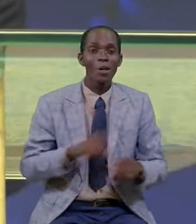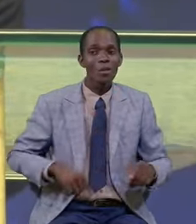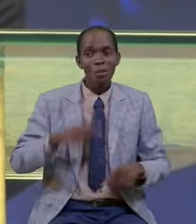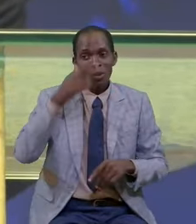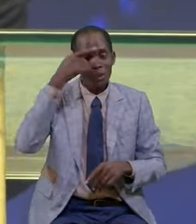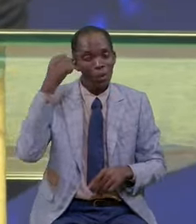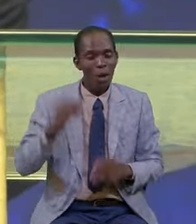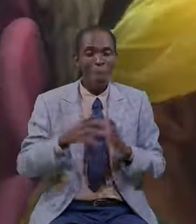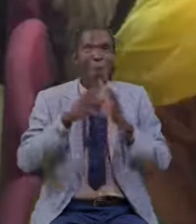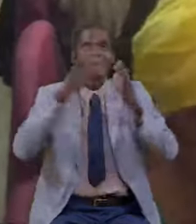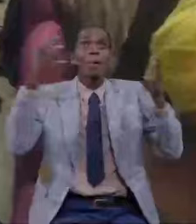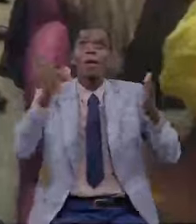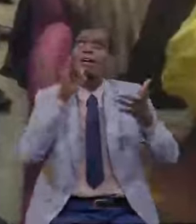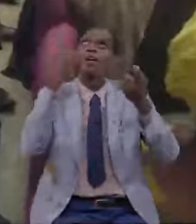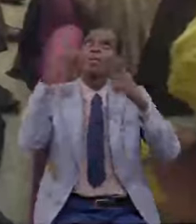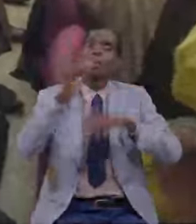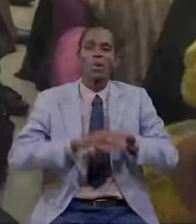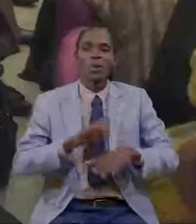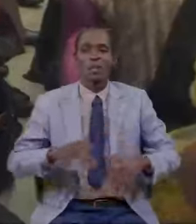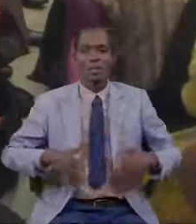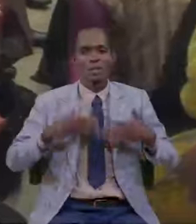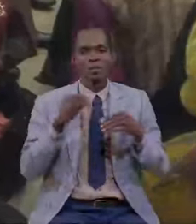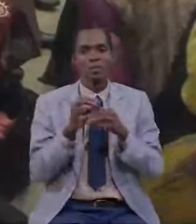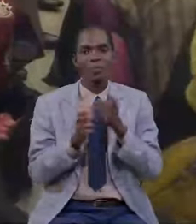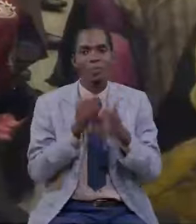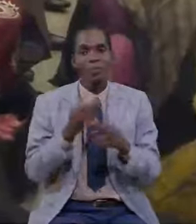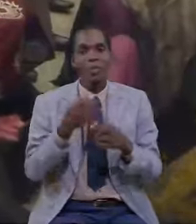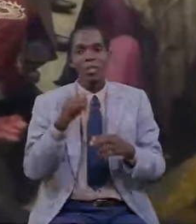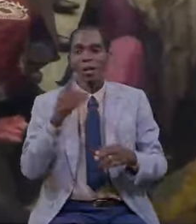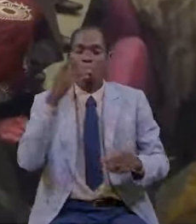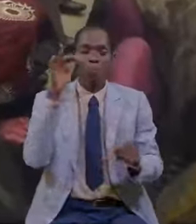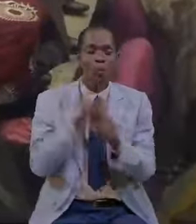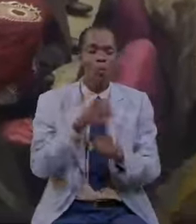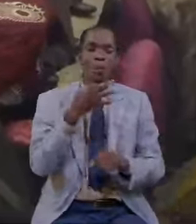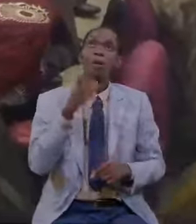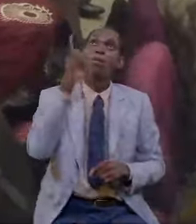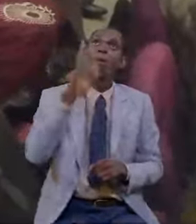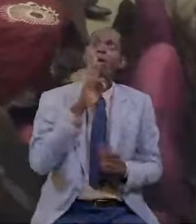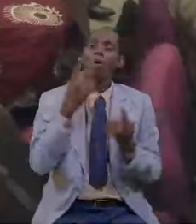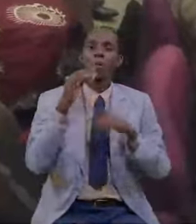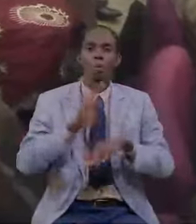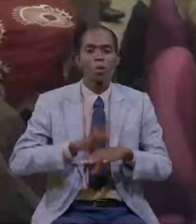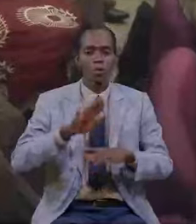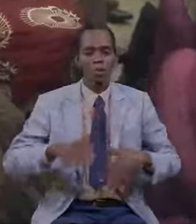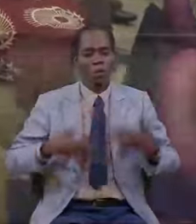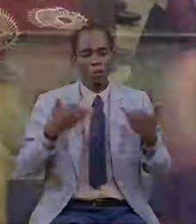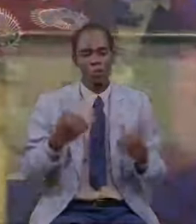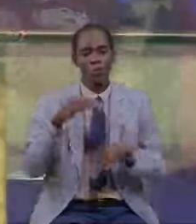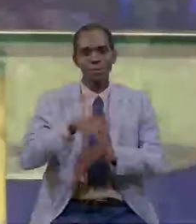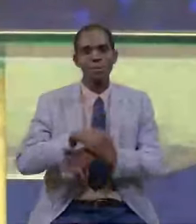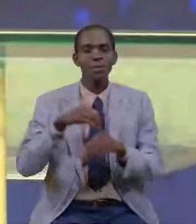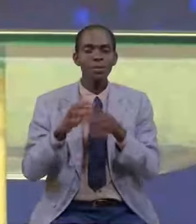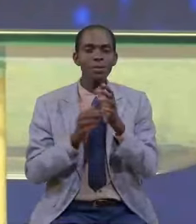l'abondance viendra sur votre vie. Les promesses du Seigneur viendront sur vous ce soir. Je veux que vous regardiez